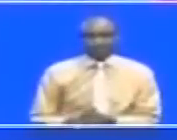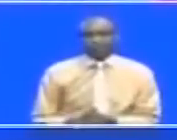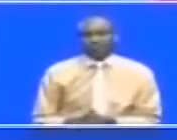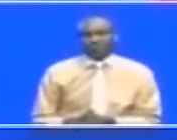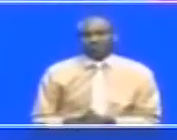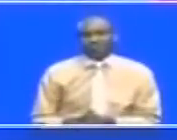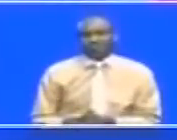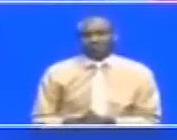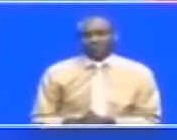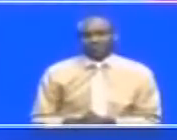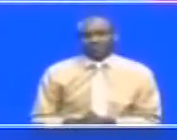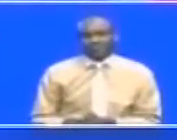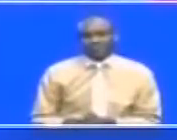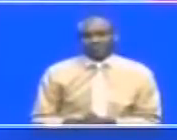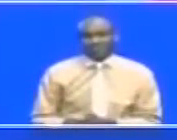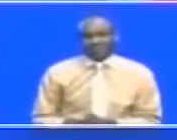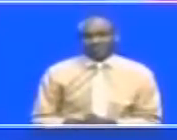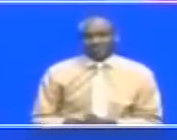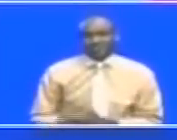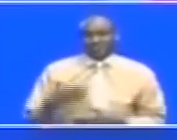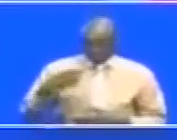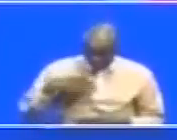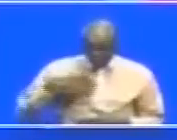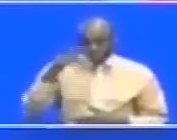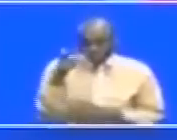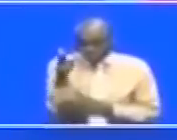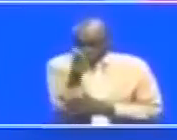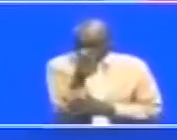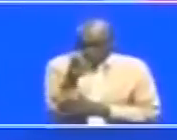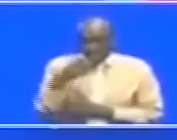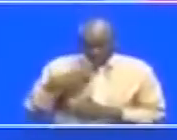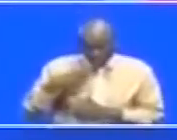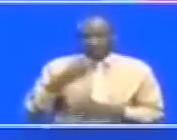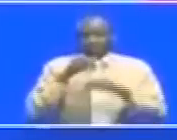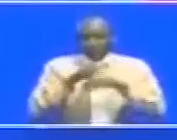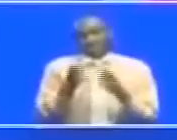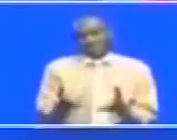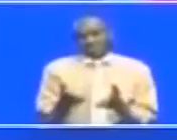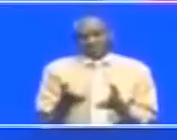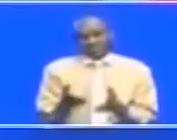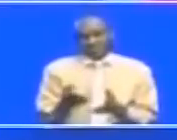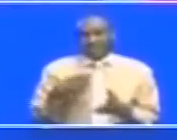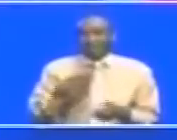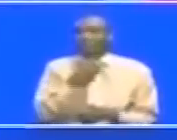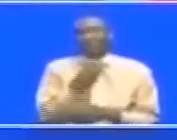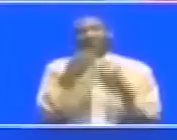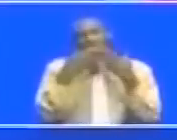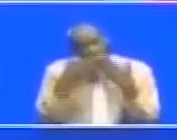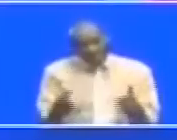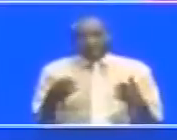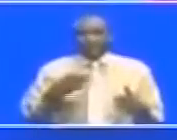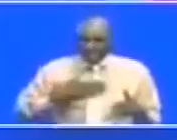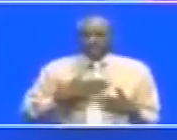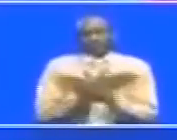And the journalists at Raju try to see the good in me. And I would like to thank my